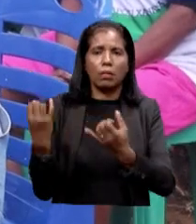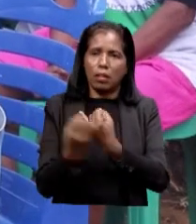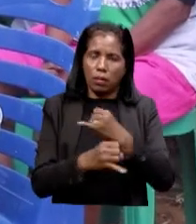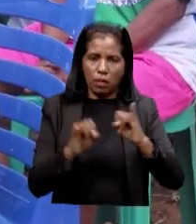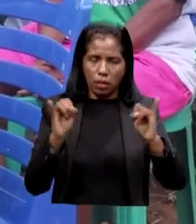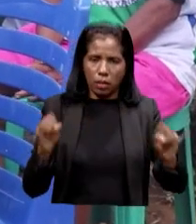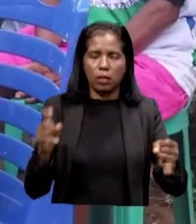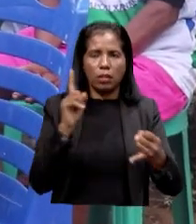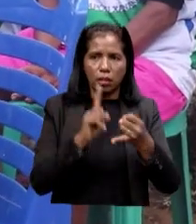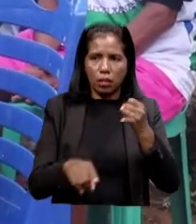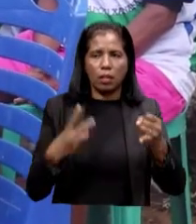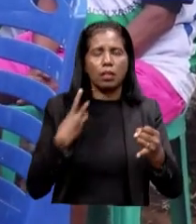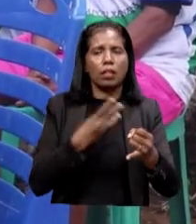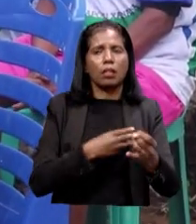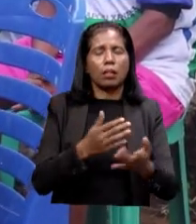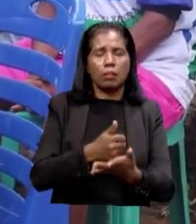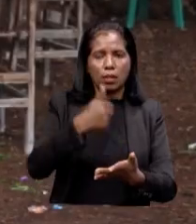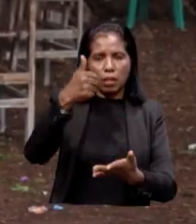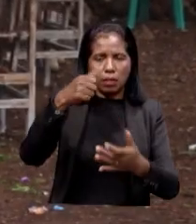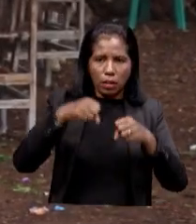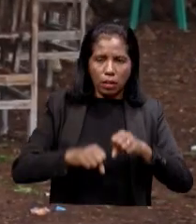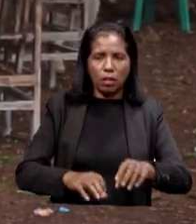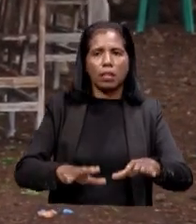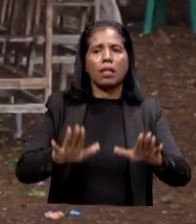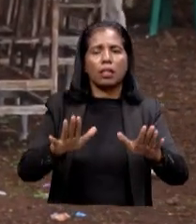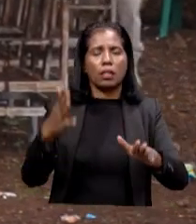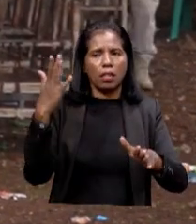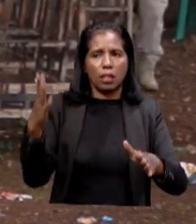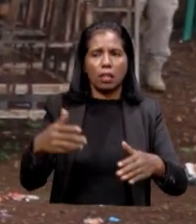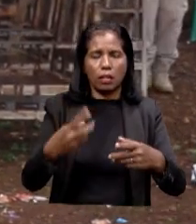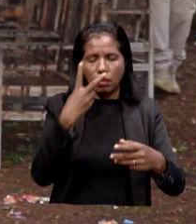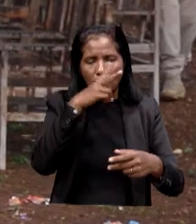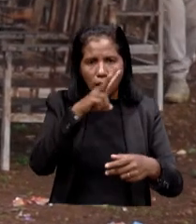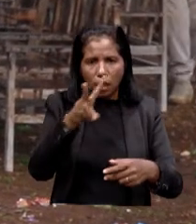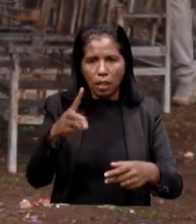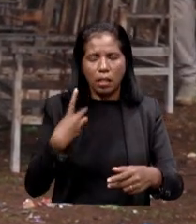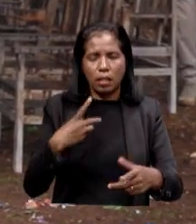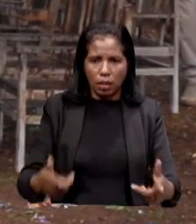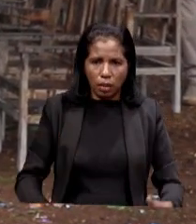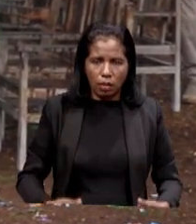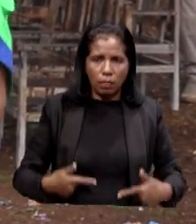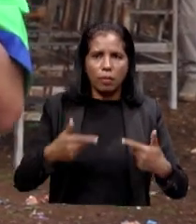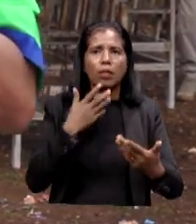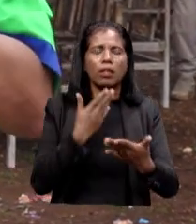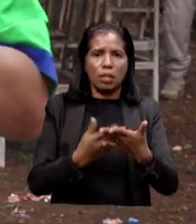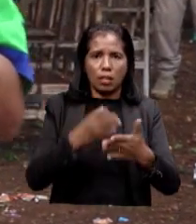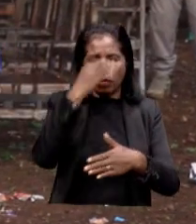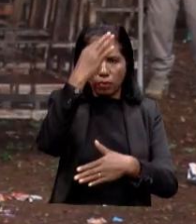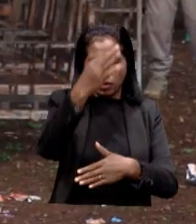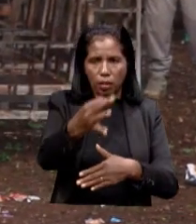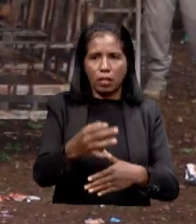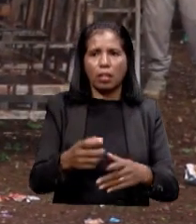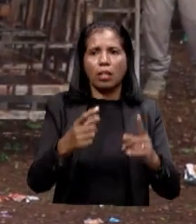Gusmais menantang tasi frontera maritima. Atu mai hare itani moris dia kapan bayi dua. Tama